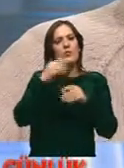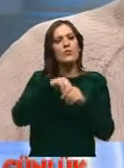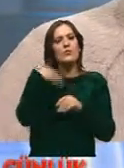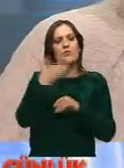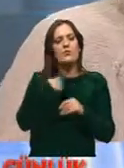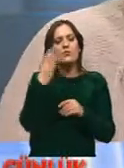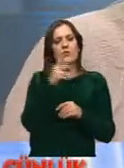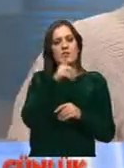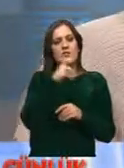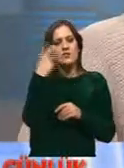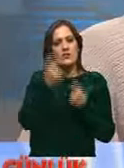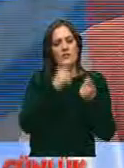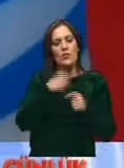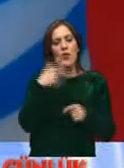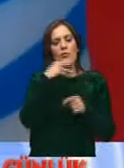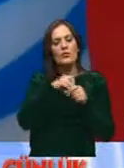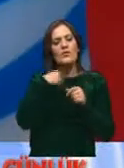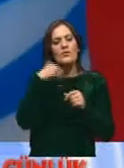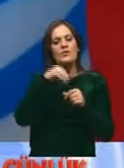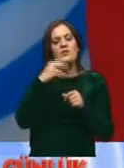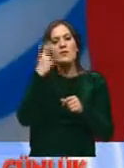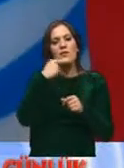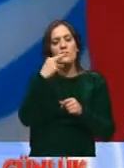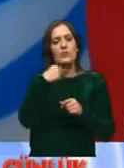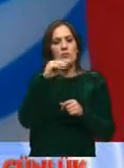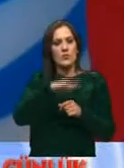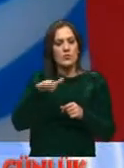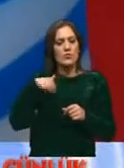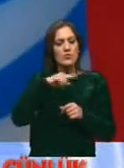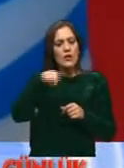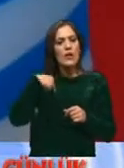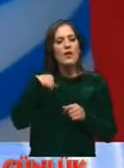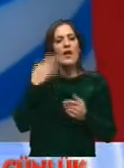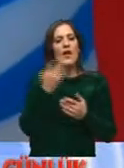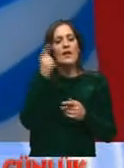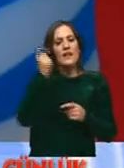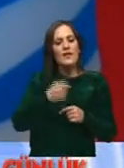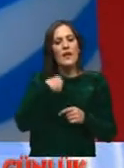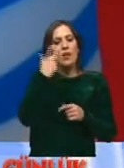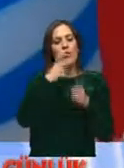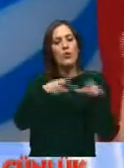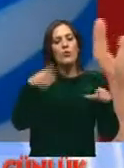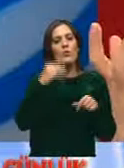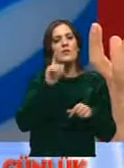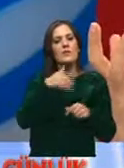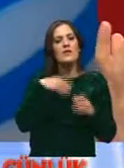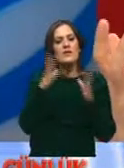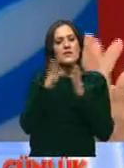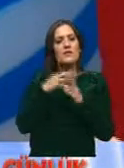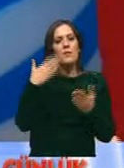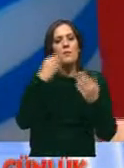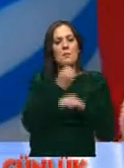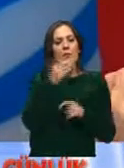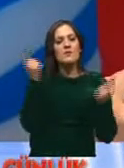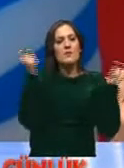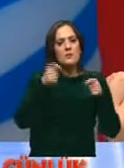seslilik çalışmaları yani. Biz okullarda şarkılar söyleyen çocuklardık. Evet. Yani illa korolarda olması gerekmiyor. Sınıf sınıf bağıra çağıra bahçede